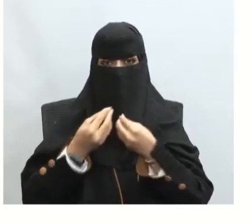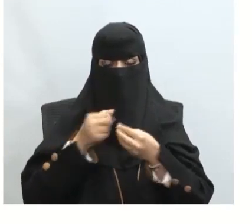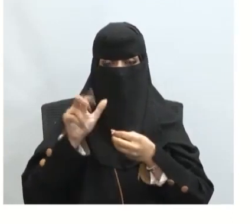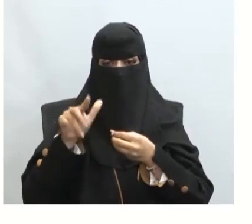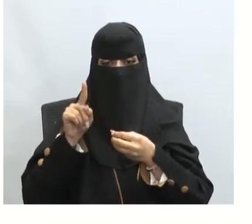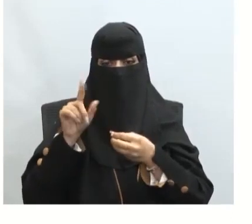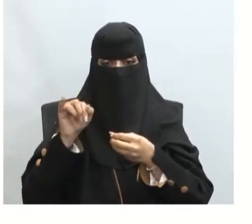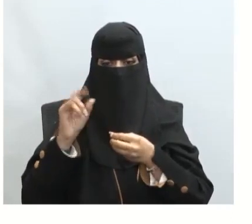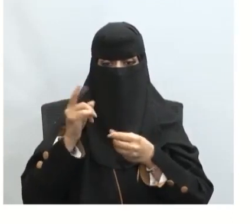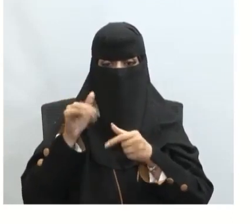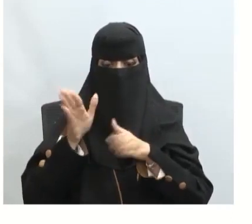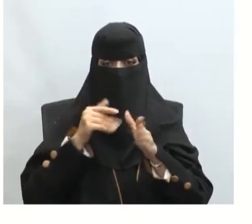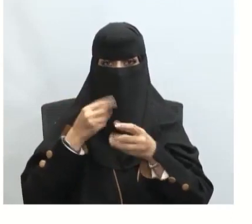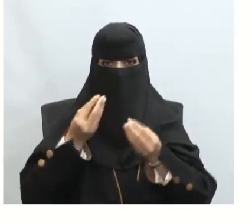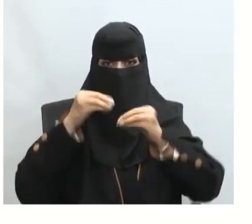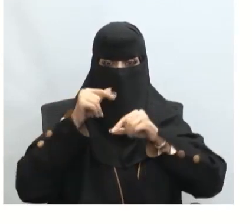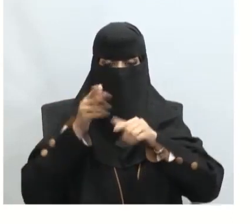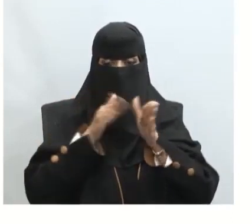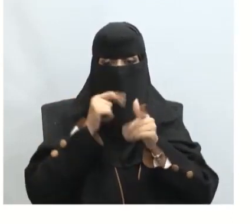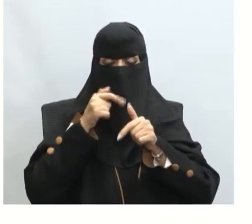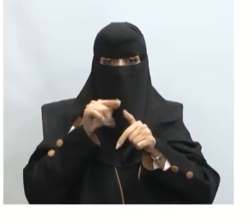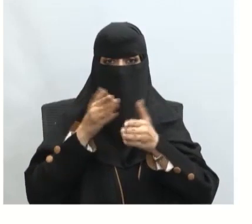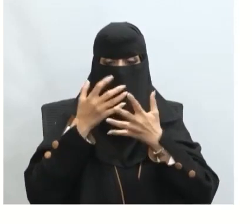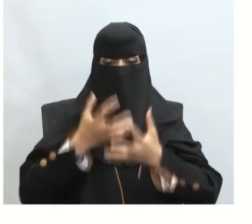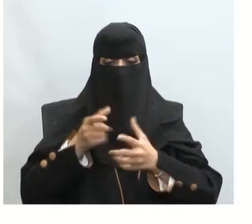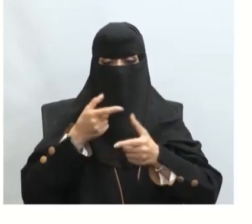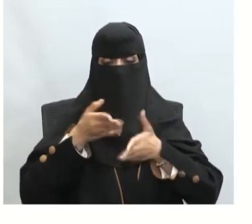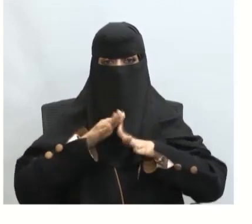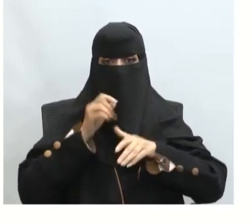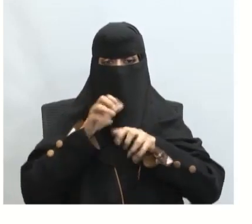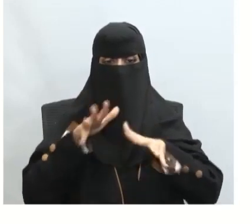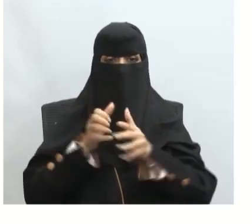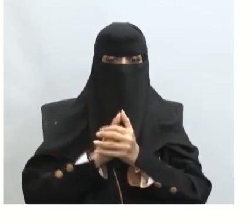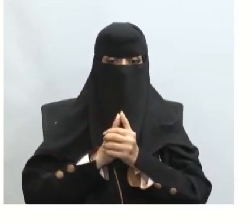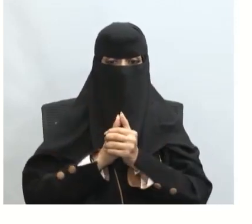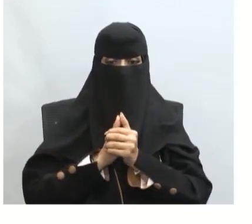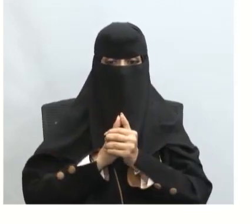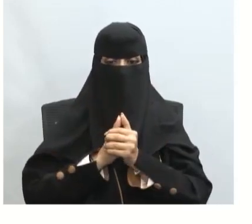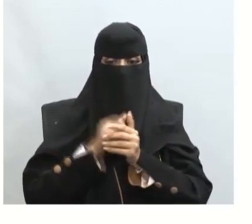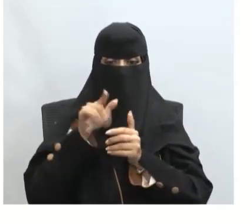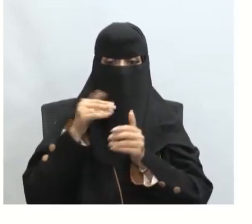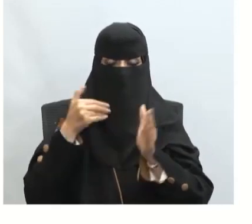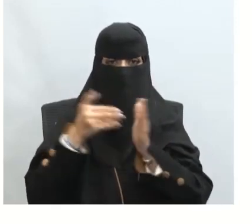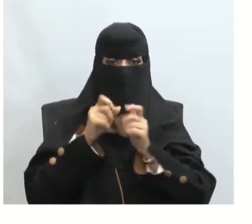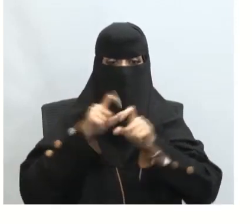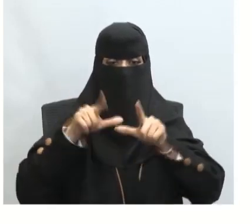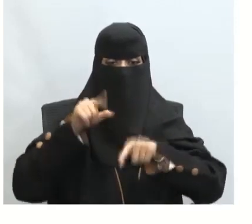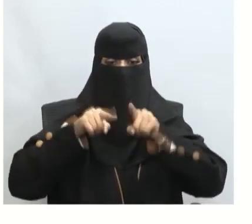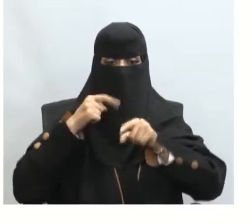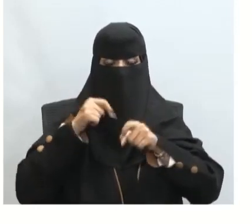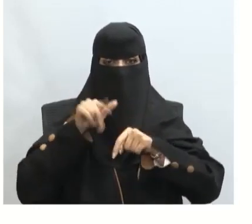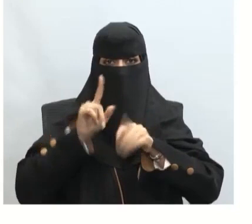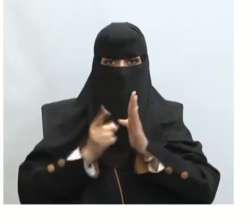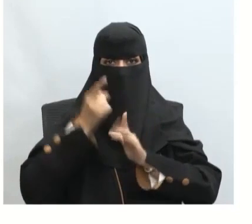تفاعلات البلمره البلمره بالاضافه البلمره بال التكثف والبوليمرات الشائعه في النشاط المنزلي يوضح الفرق